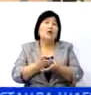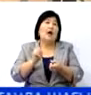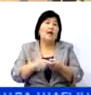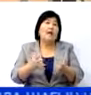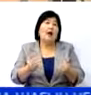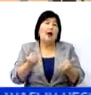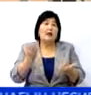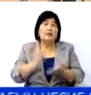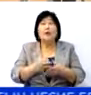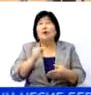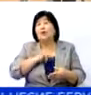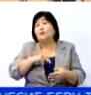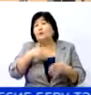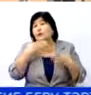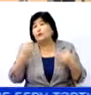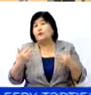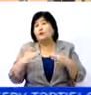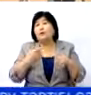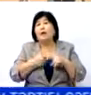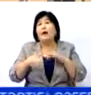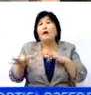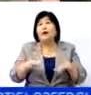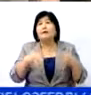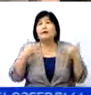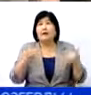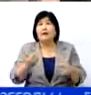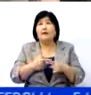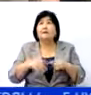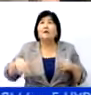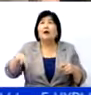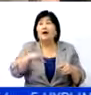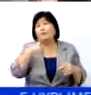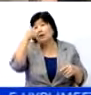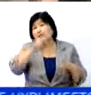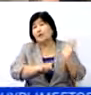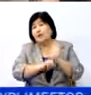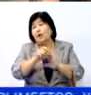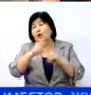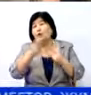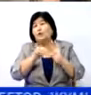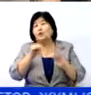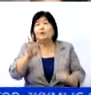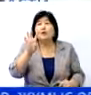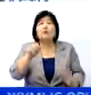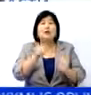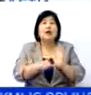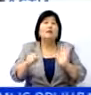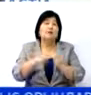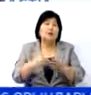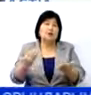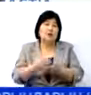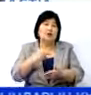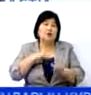болады. Жұмыссыздықпен күрес бойынша атқарылған шаруа аз емес. Аймақта жыл басынан бері 17.466 жаңа жұмыс